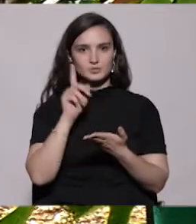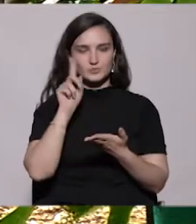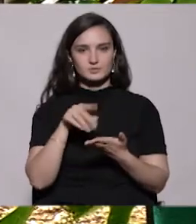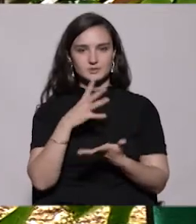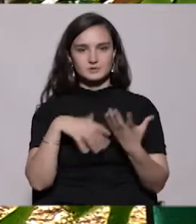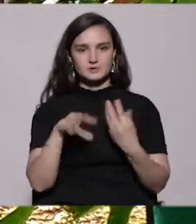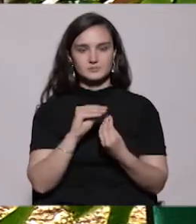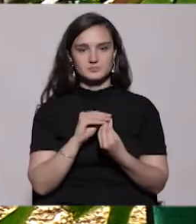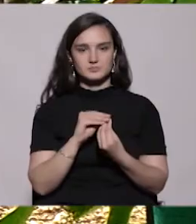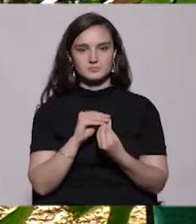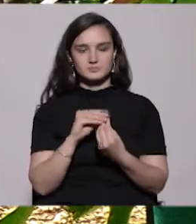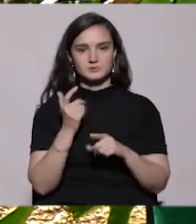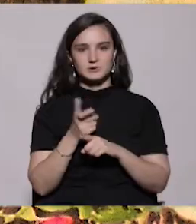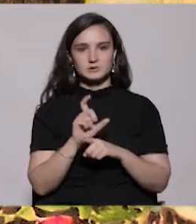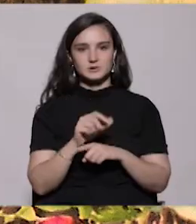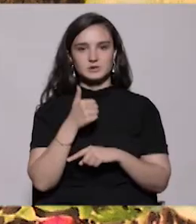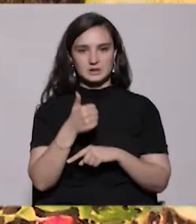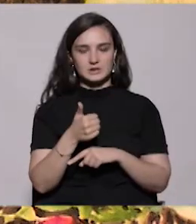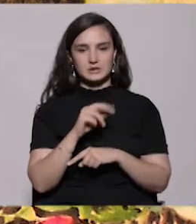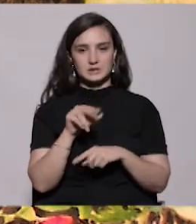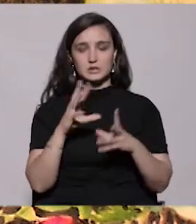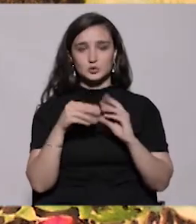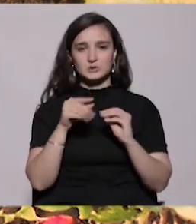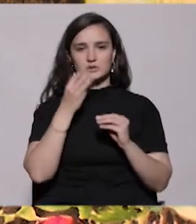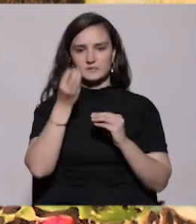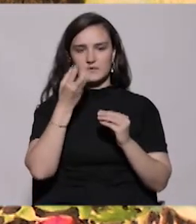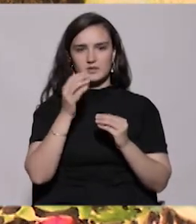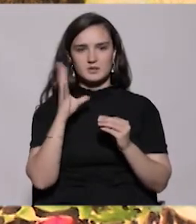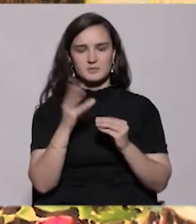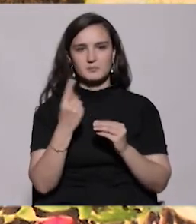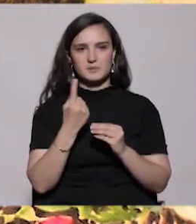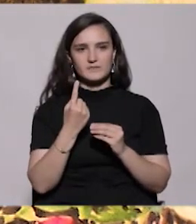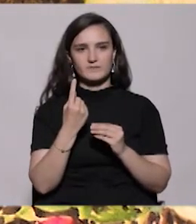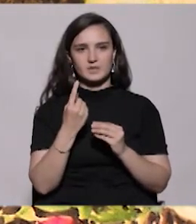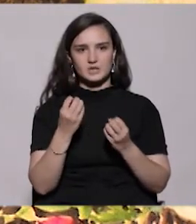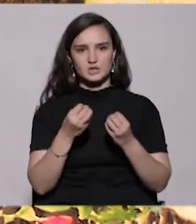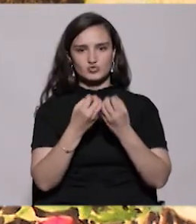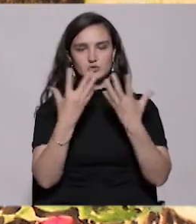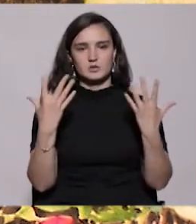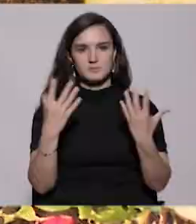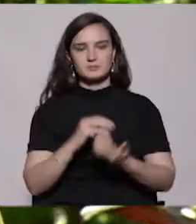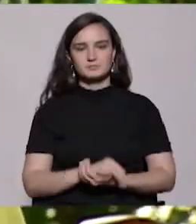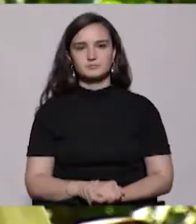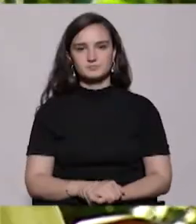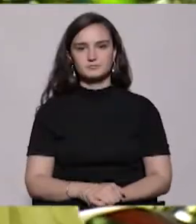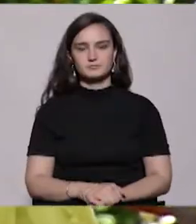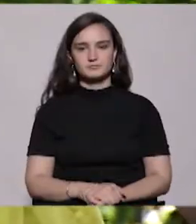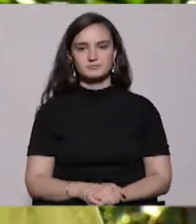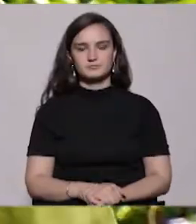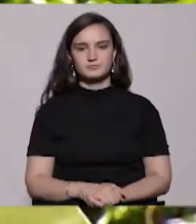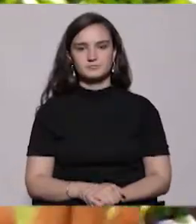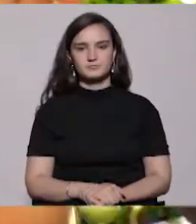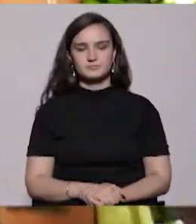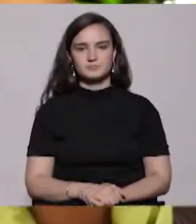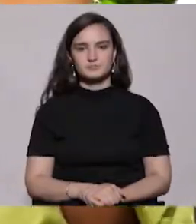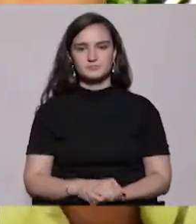იცით? ძალიან მაგარი. სხვათაშორის ეს ყვავილები პირველი იშლება ხოლმე. აი ვარაზის